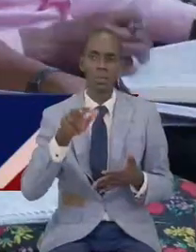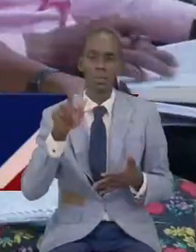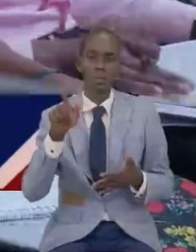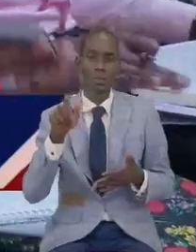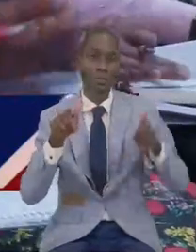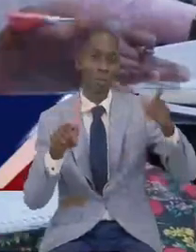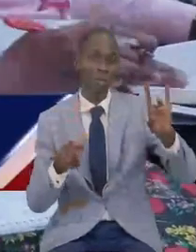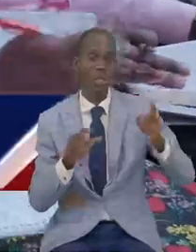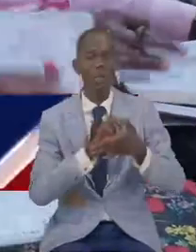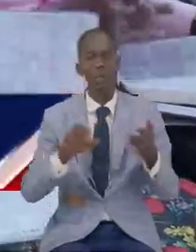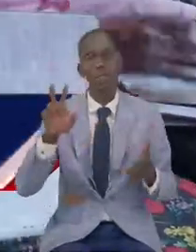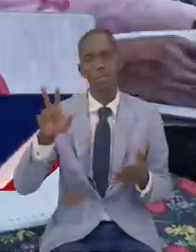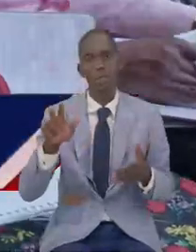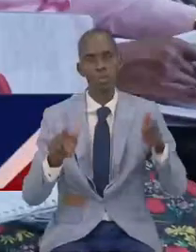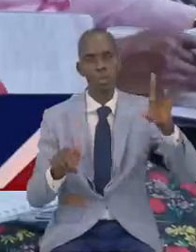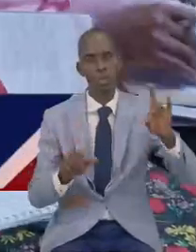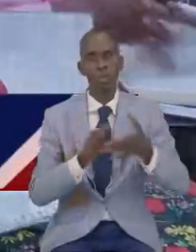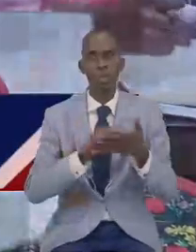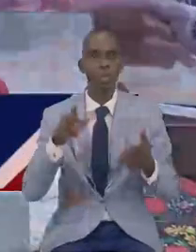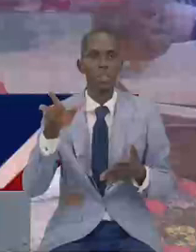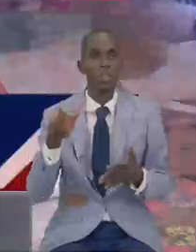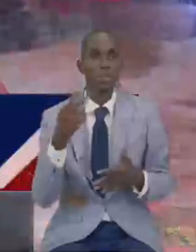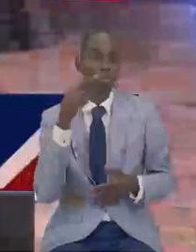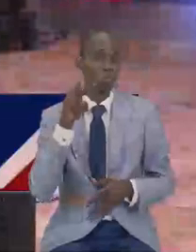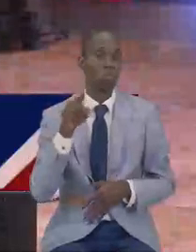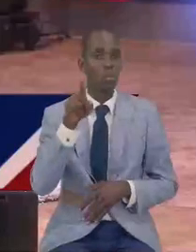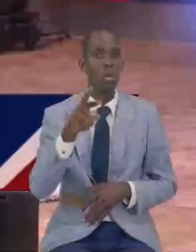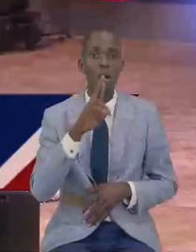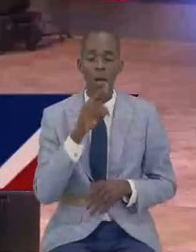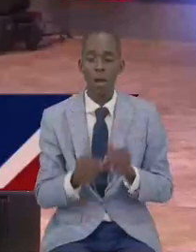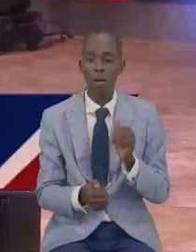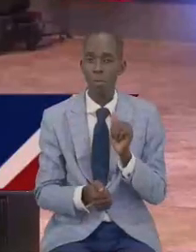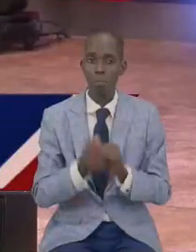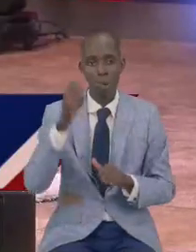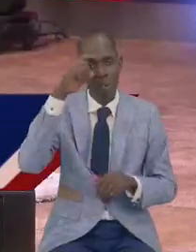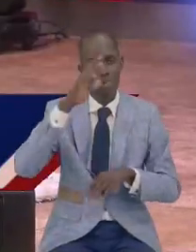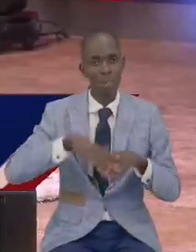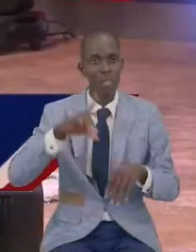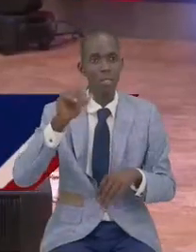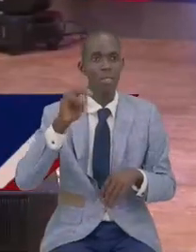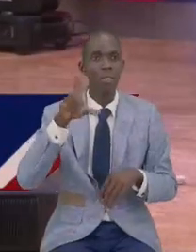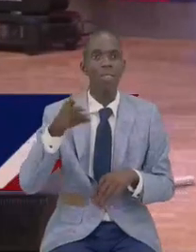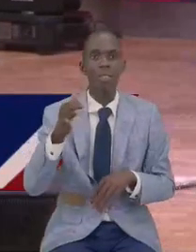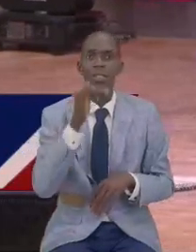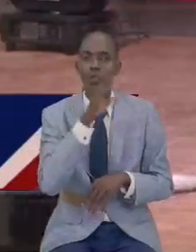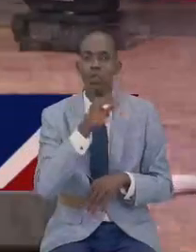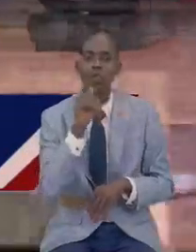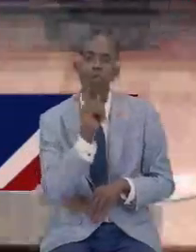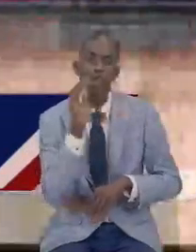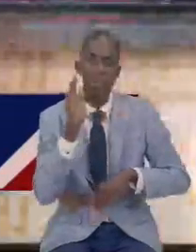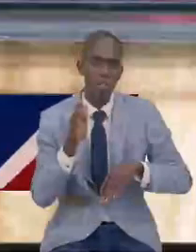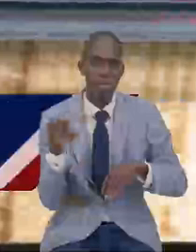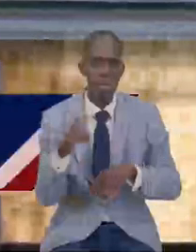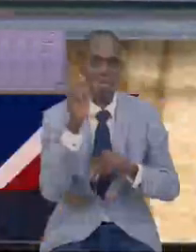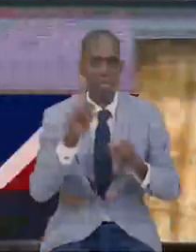Ézéchiel 28, 3. Voici, tu es plus sage que Daniel. Rien de secret n'est caché pour toi. Ce verset est écrit